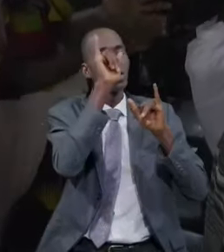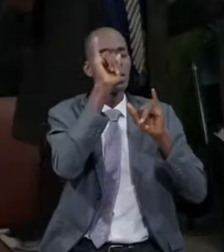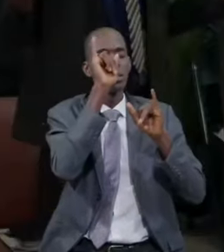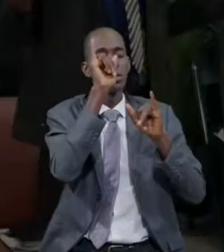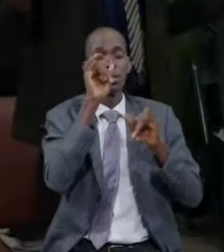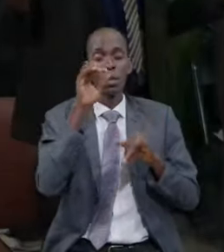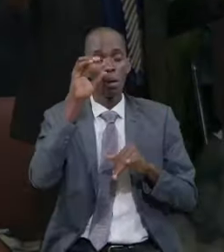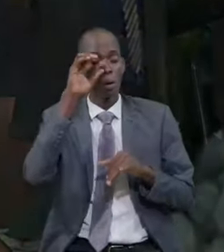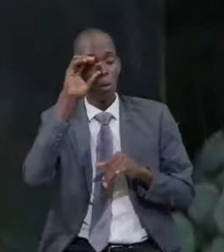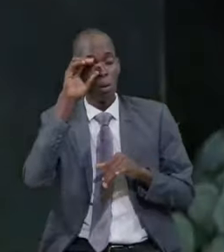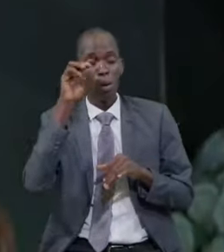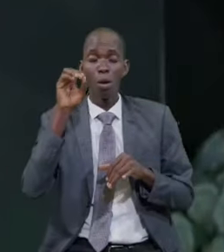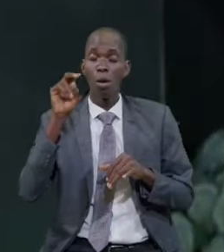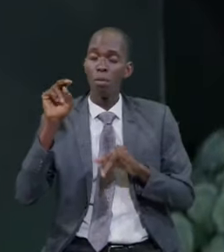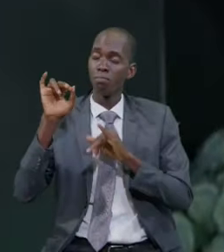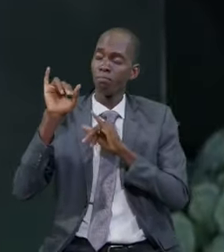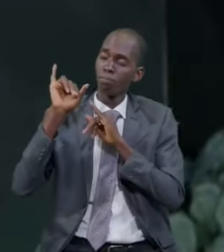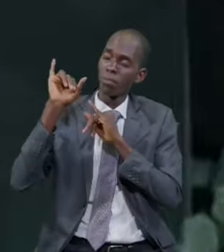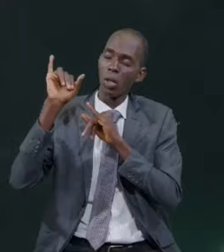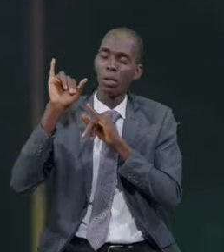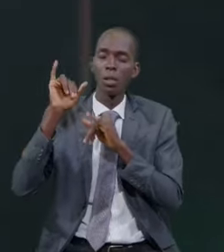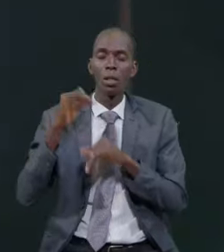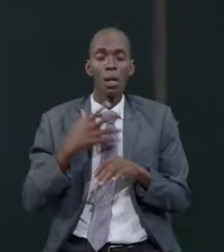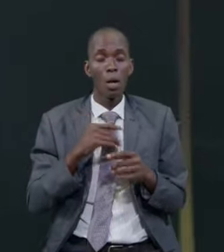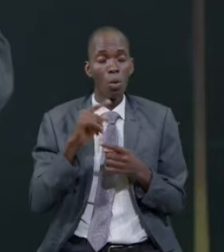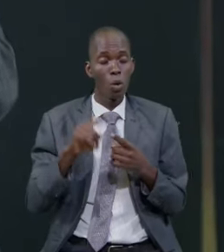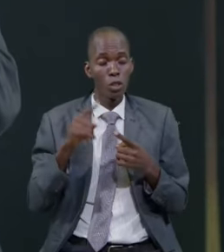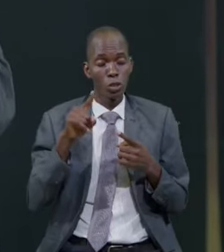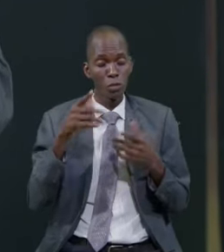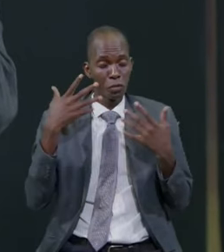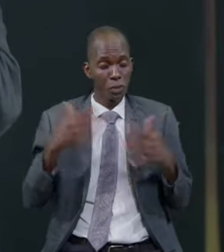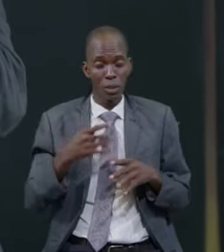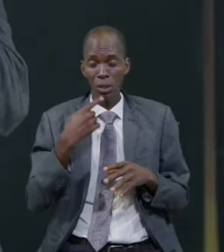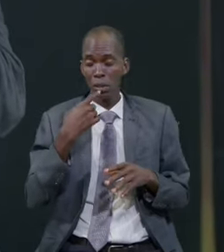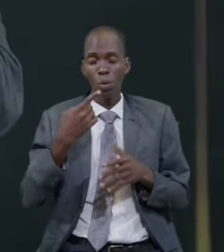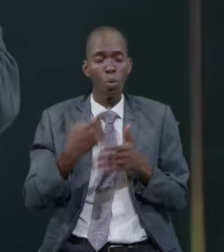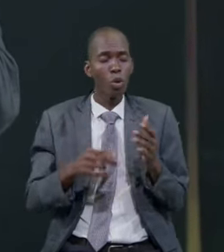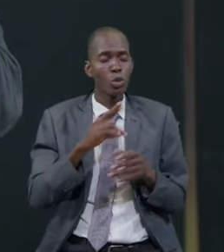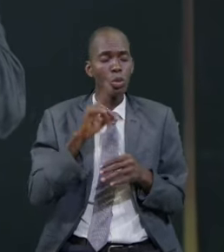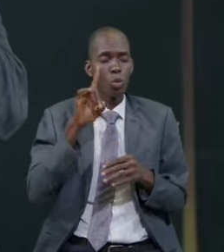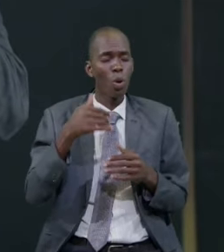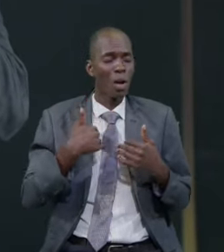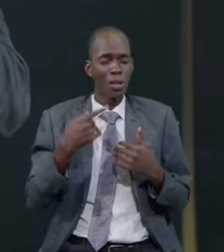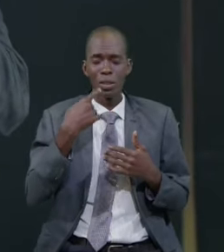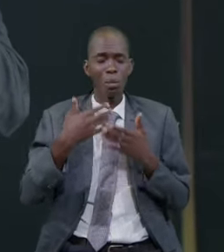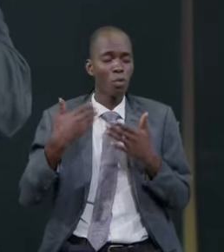Lune, arrête-toi. Et si tu dis ce que personne n'a jamais dit, ce que toi-même tu n'as jamais dit,